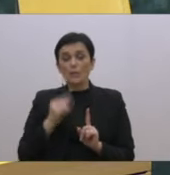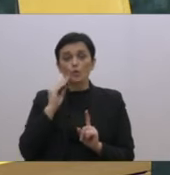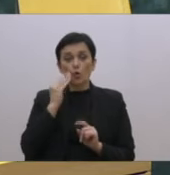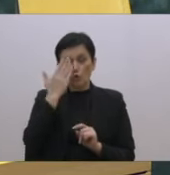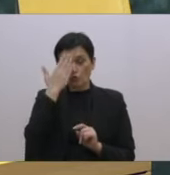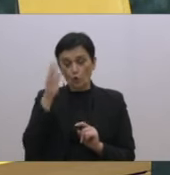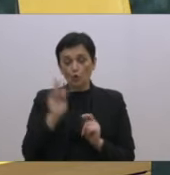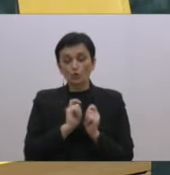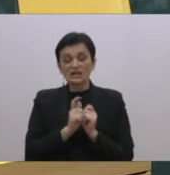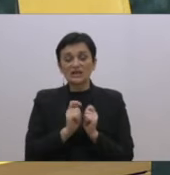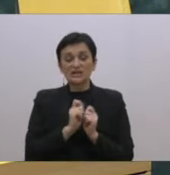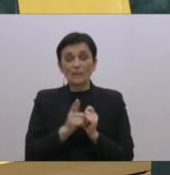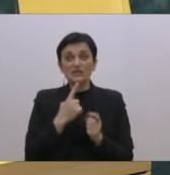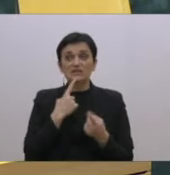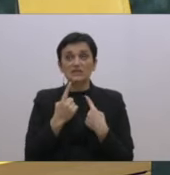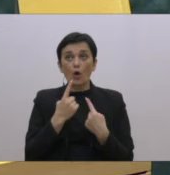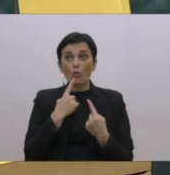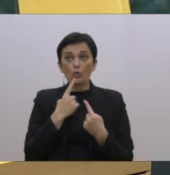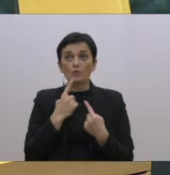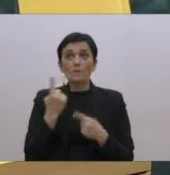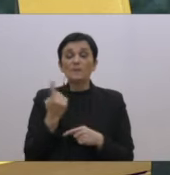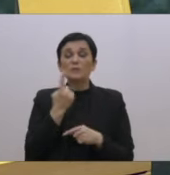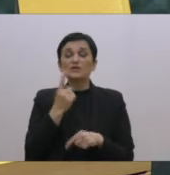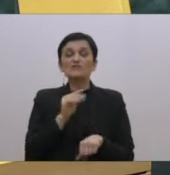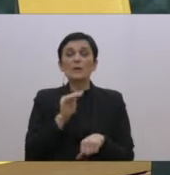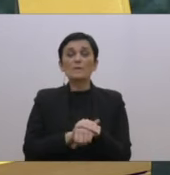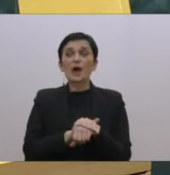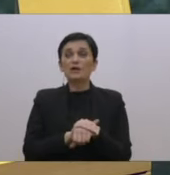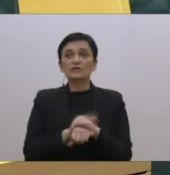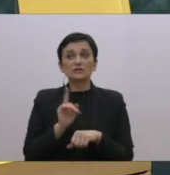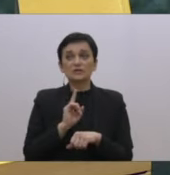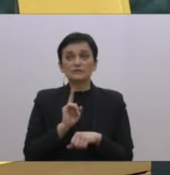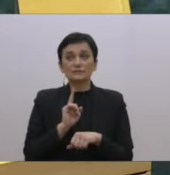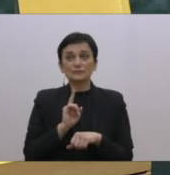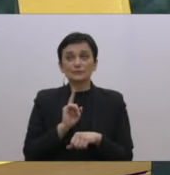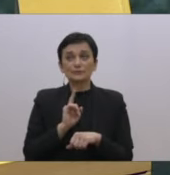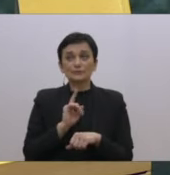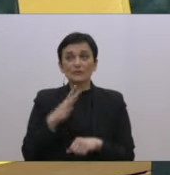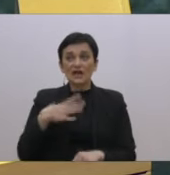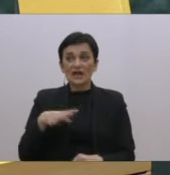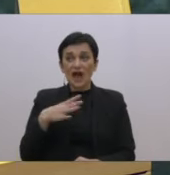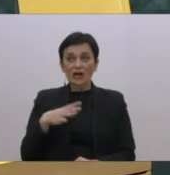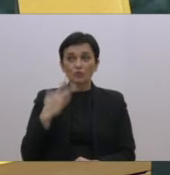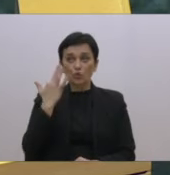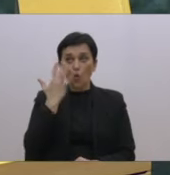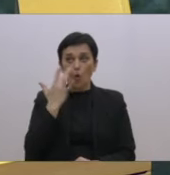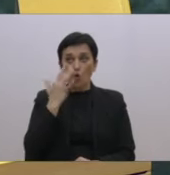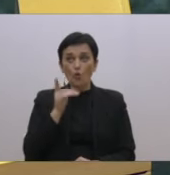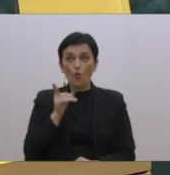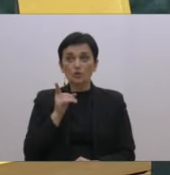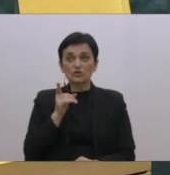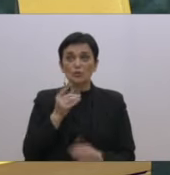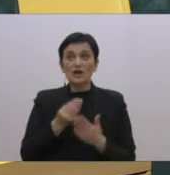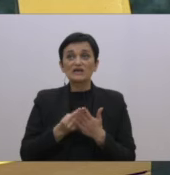უცხოურ დაფინანსებაზე საუბრობთ. და ეს პირველი ფაქტი არის შემდეგი: ქართულ ოცნებას